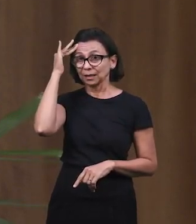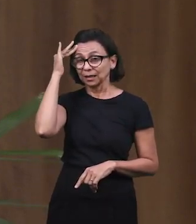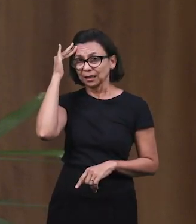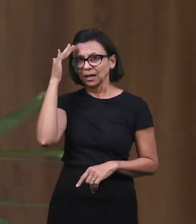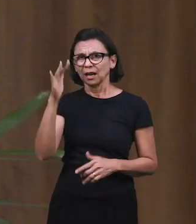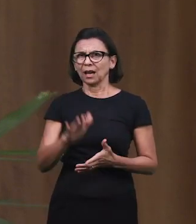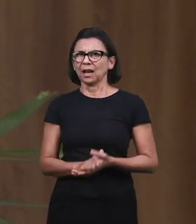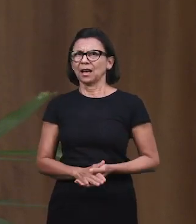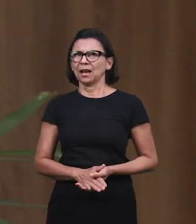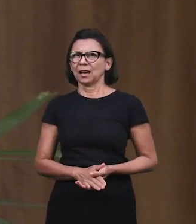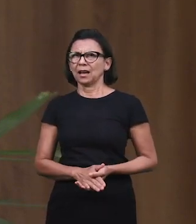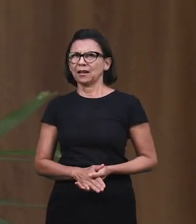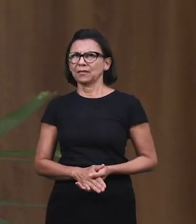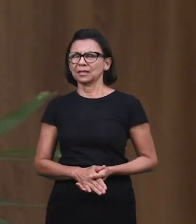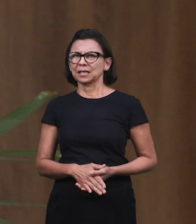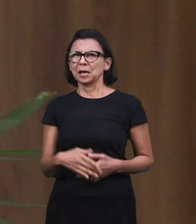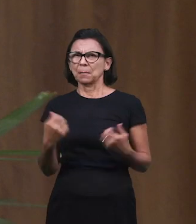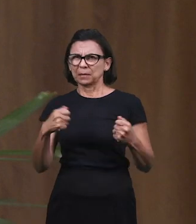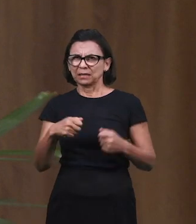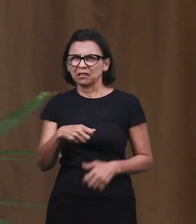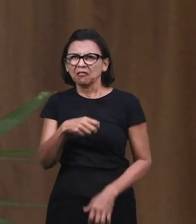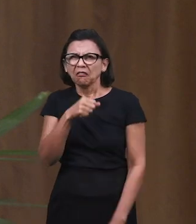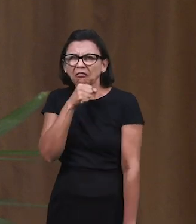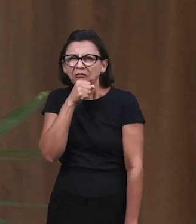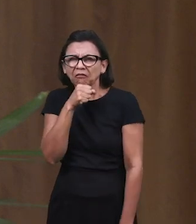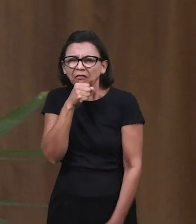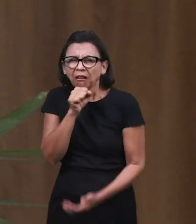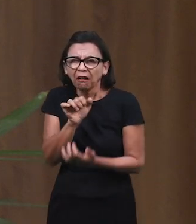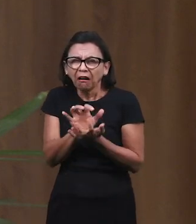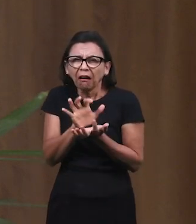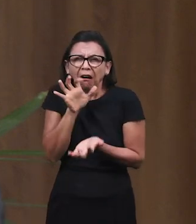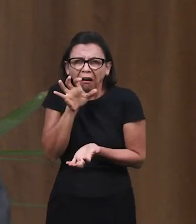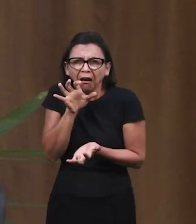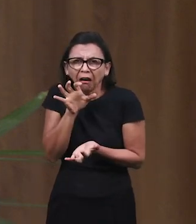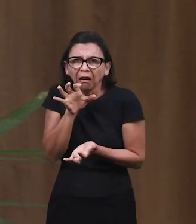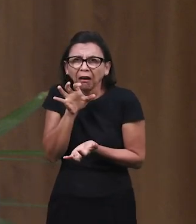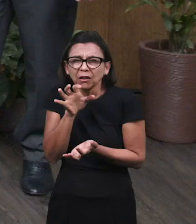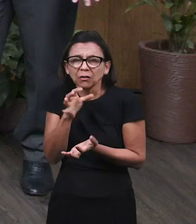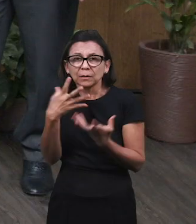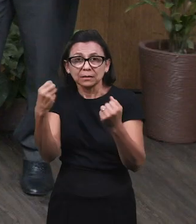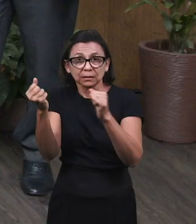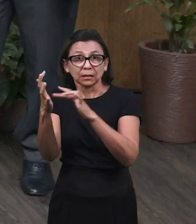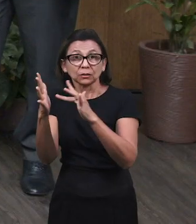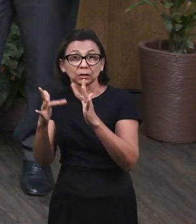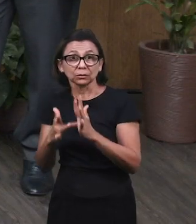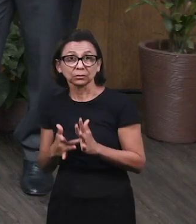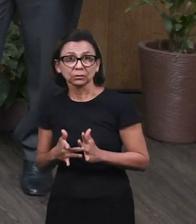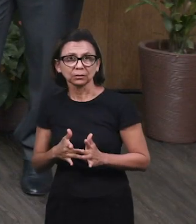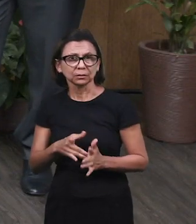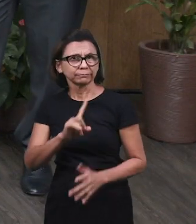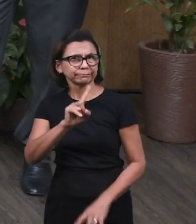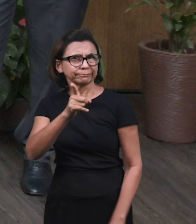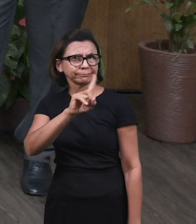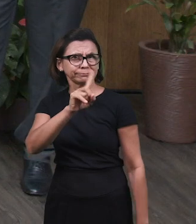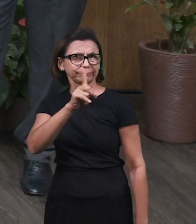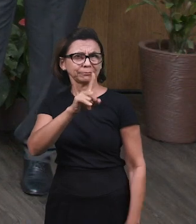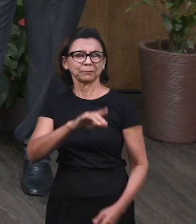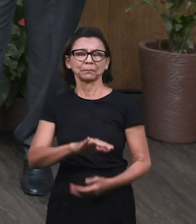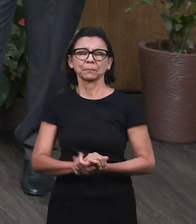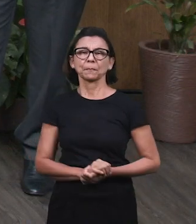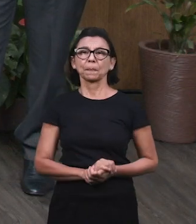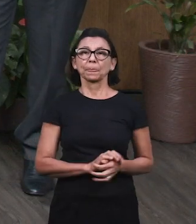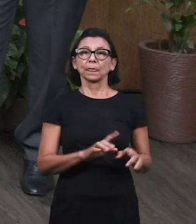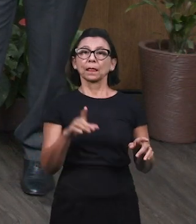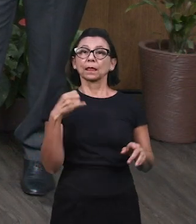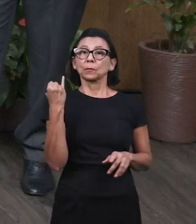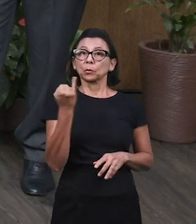l'éternité. Un autre détail très important ce jour. En plus de la mort qui peut se donner à n'importe